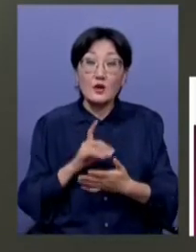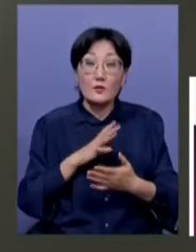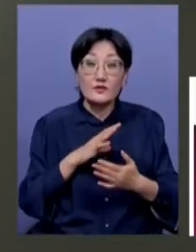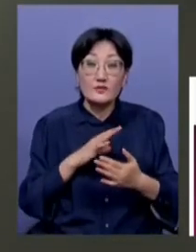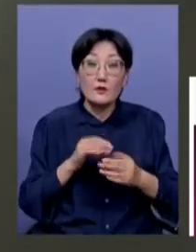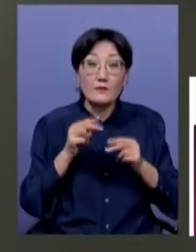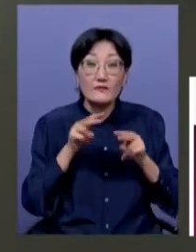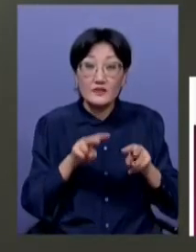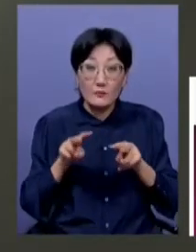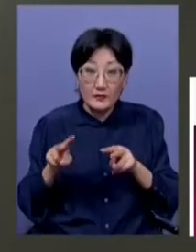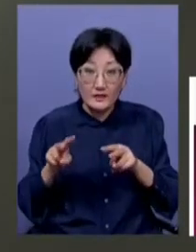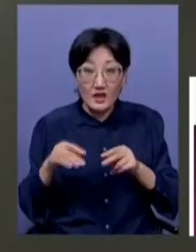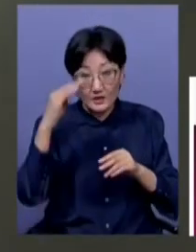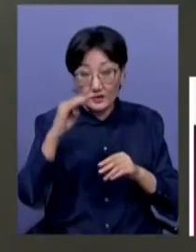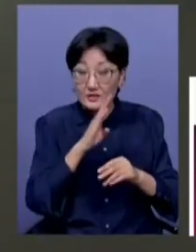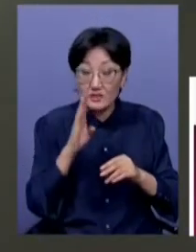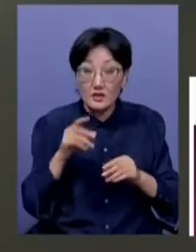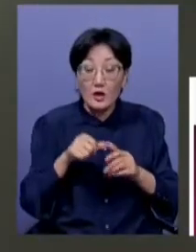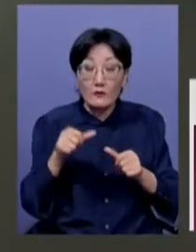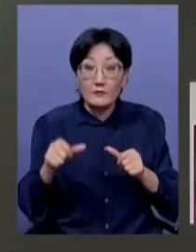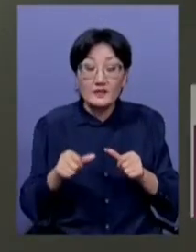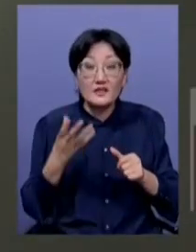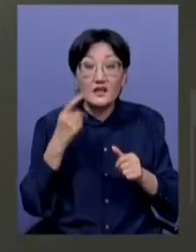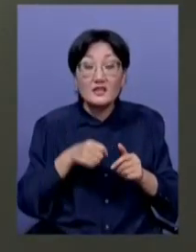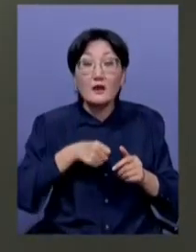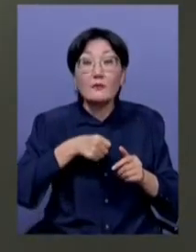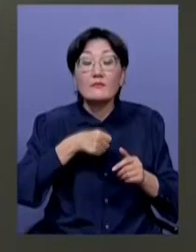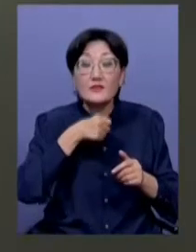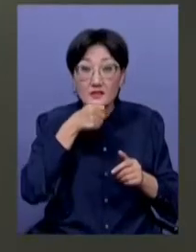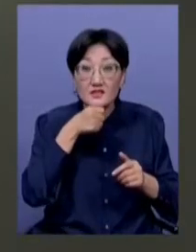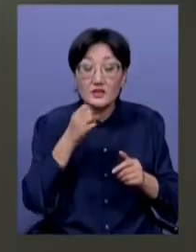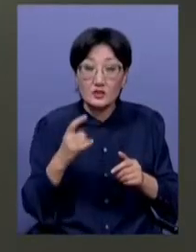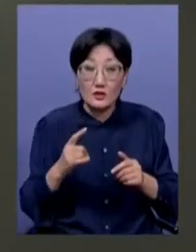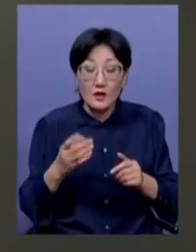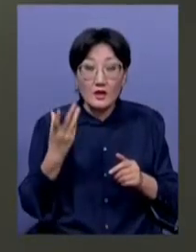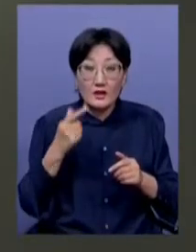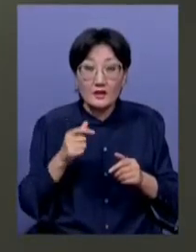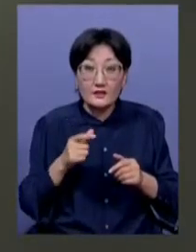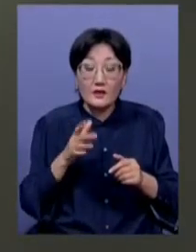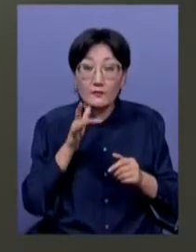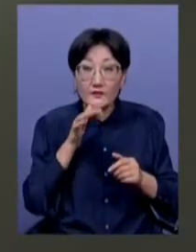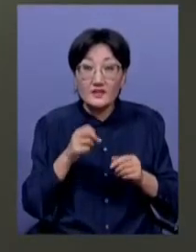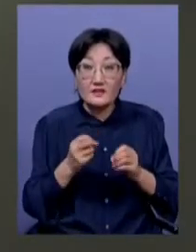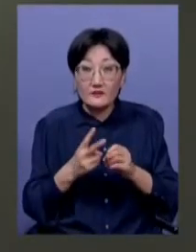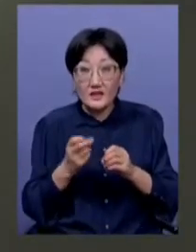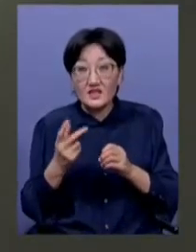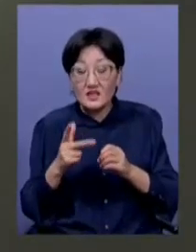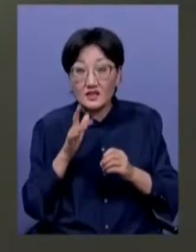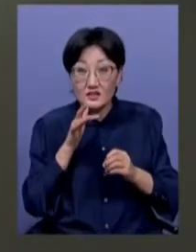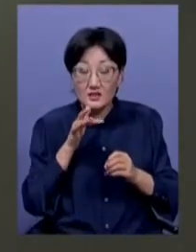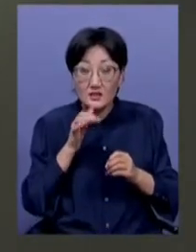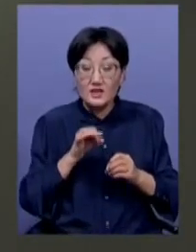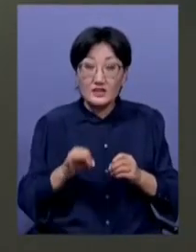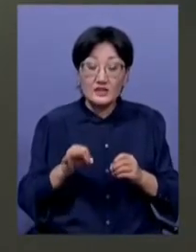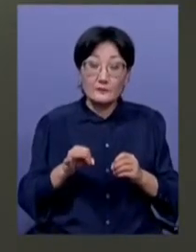поле зрения родителей, особенно в подростковом возрасте, кризисный период 12-13 лет.